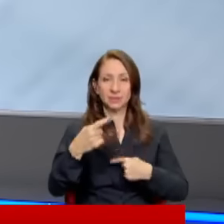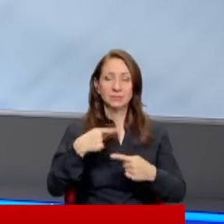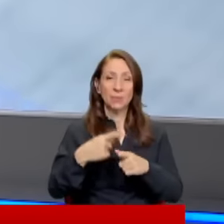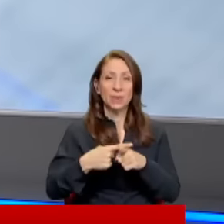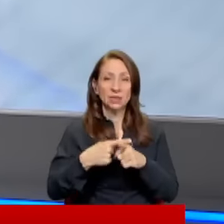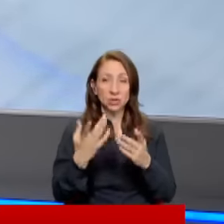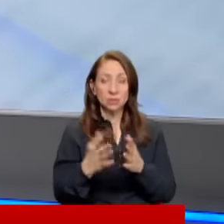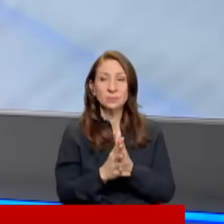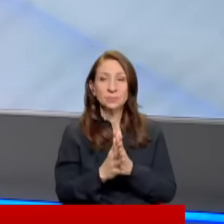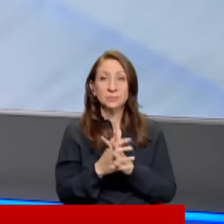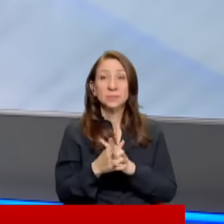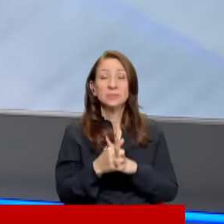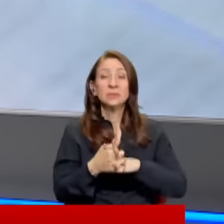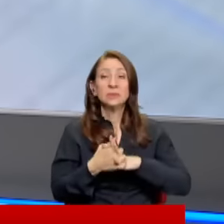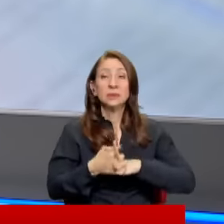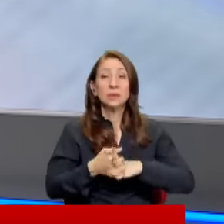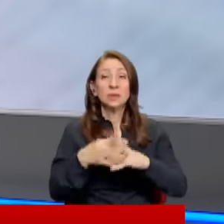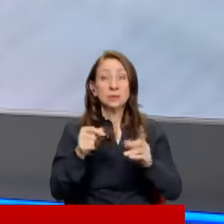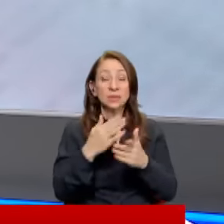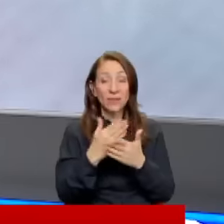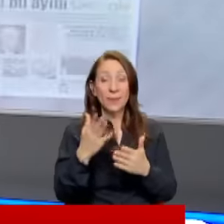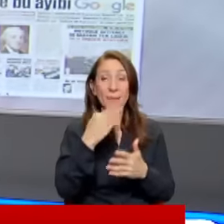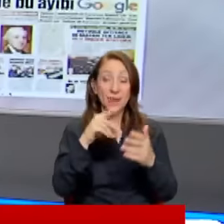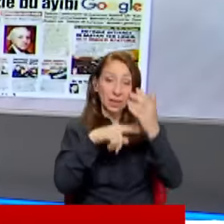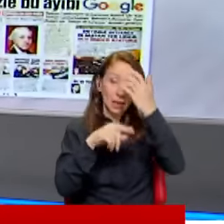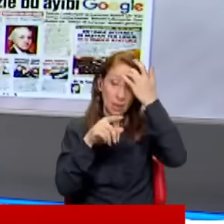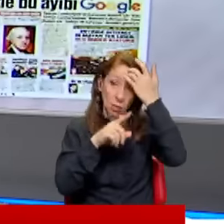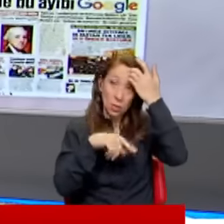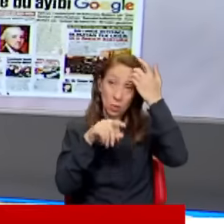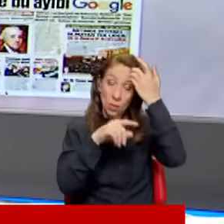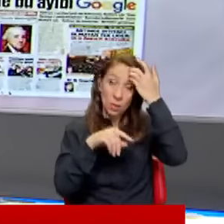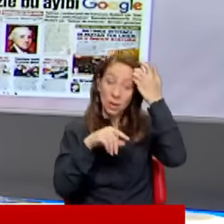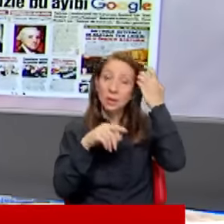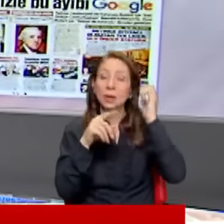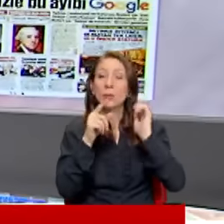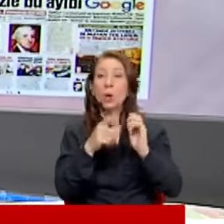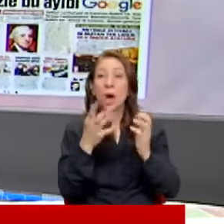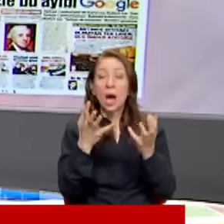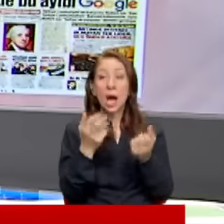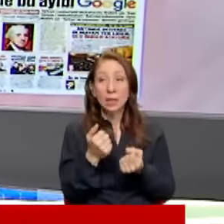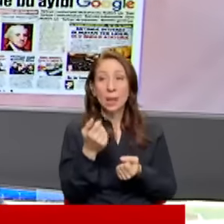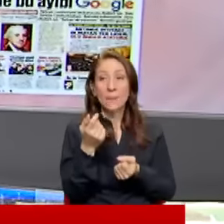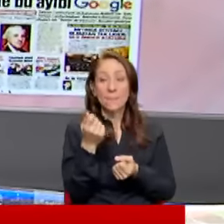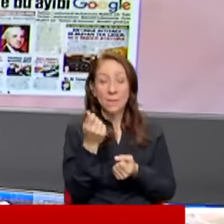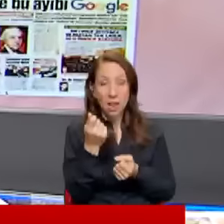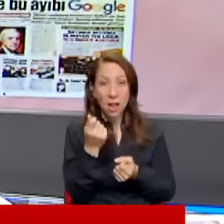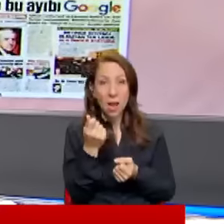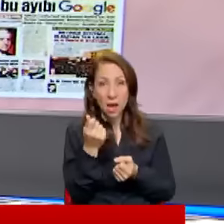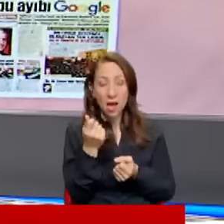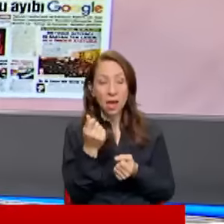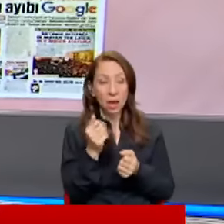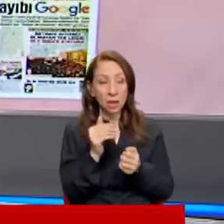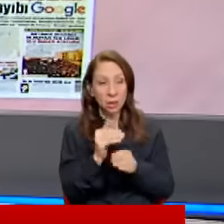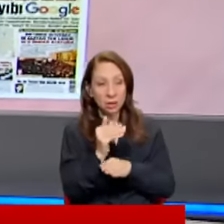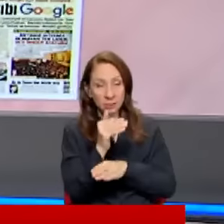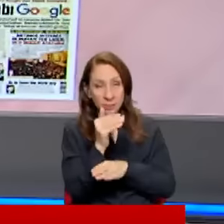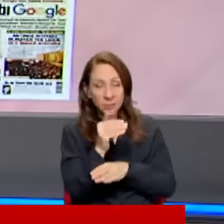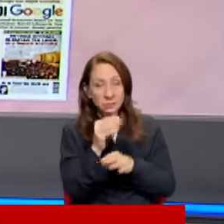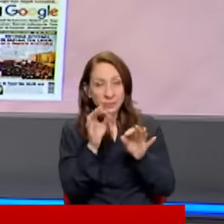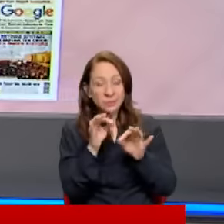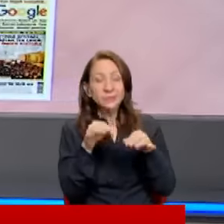paylaşın şimdi devam edelim emekliler onların bu aldıkları paralarla yaşayabilmeleri